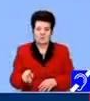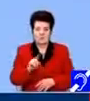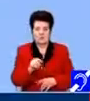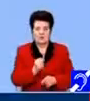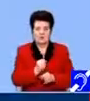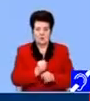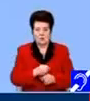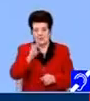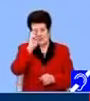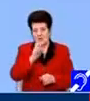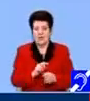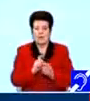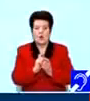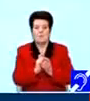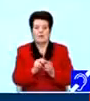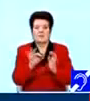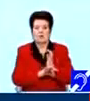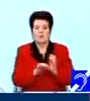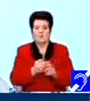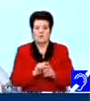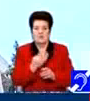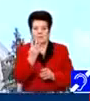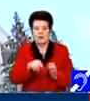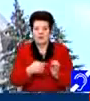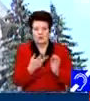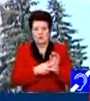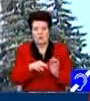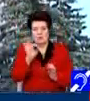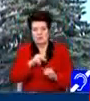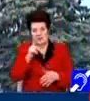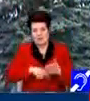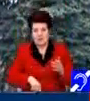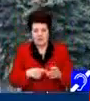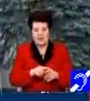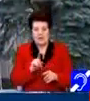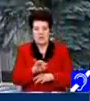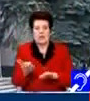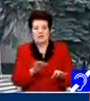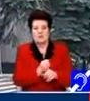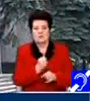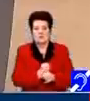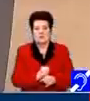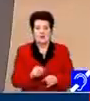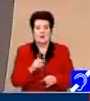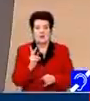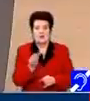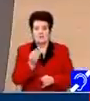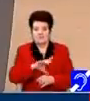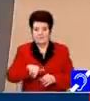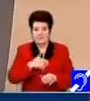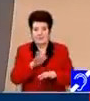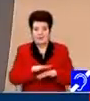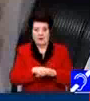face conducerea țării în combaterea corupției. Doar 4,8% cred în acțiunile guvernului. Cât ține de miliardul furat din cele trei bănci